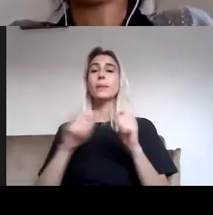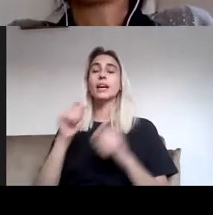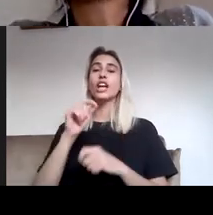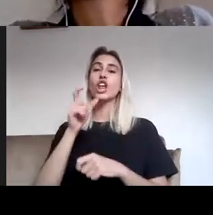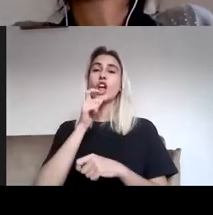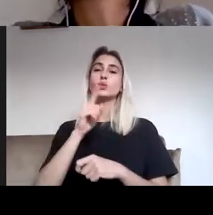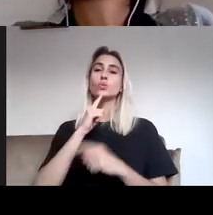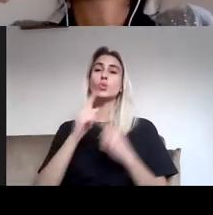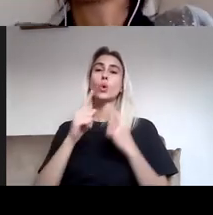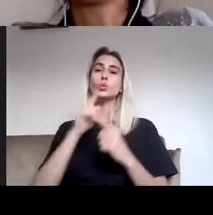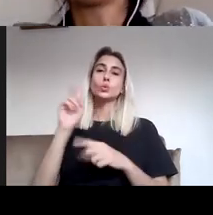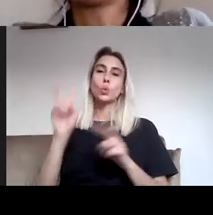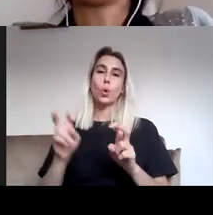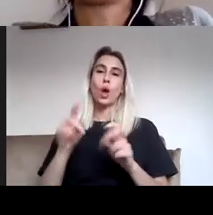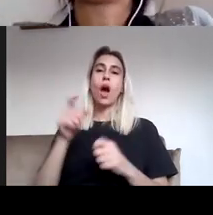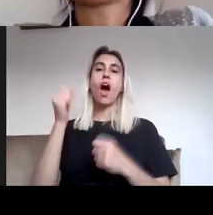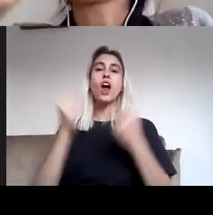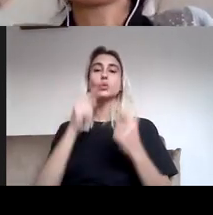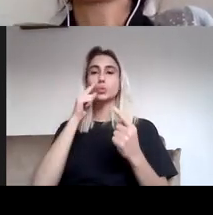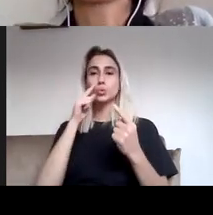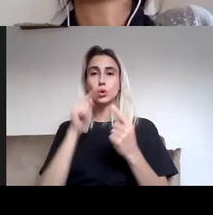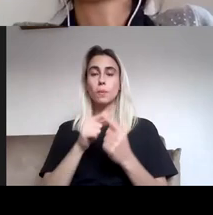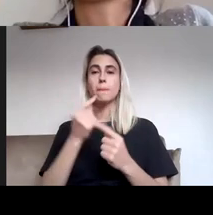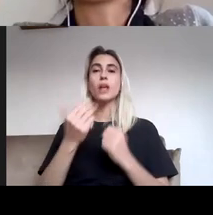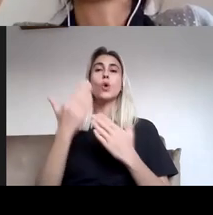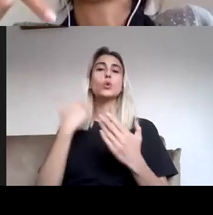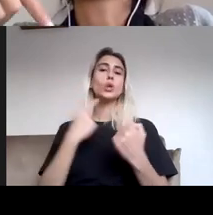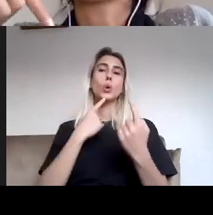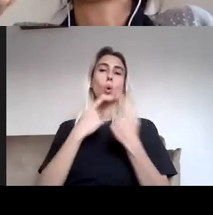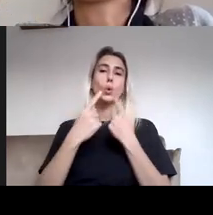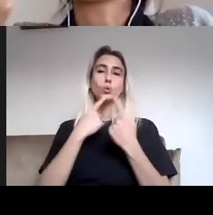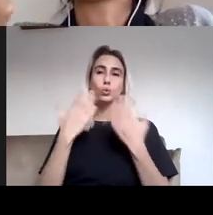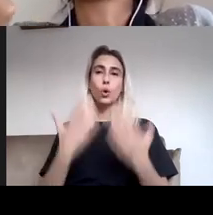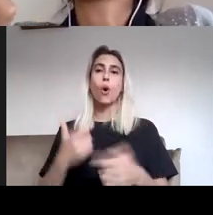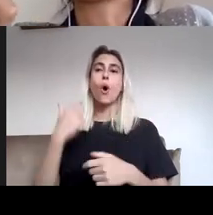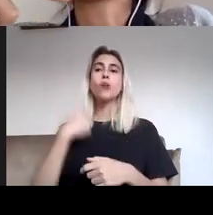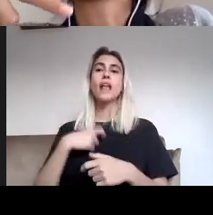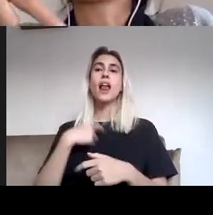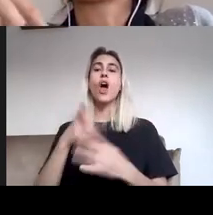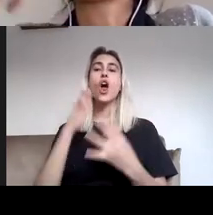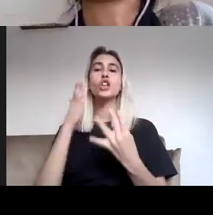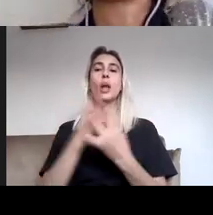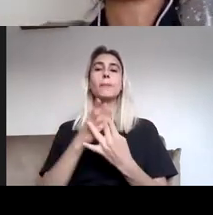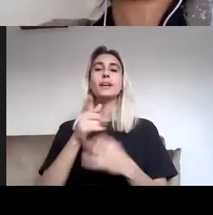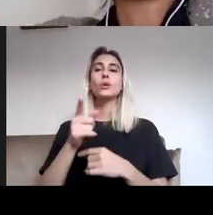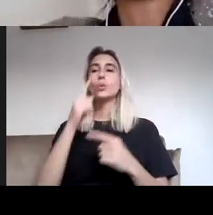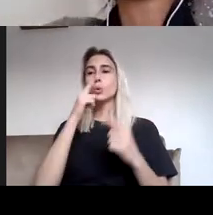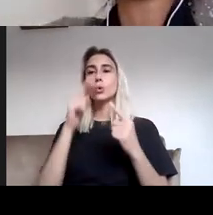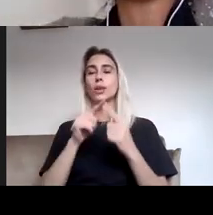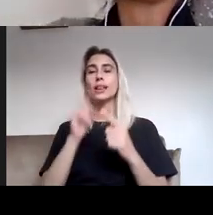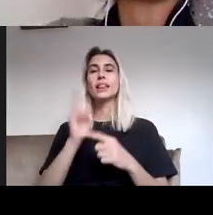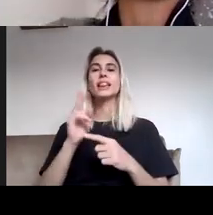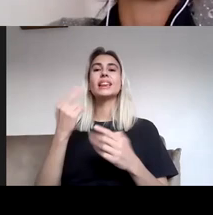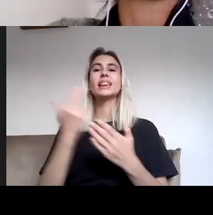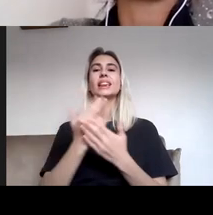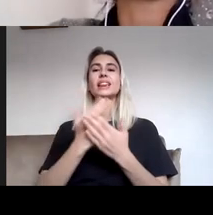konusu. Araçlardaki uyumluluk, biraz önce de konuştuk zaten, özellikle erişilebilir kriterlere uygun halde araçların dizayn edilmesi